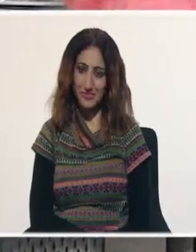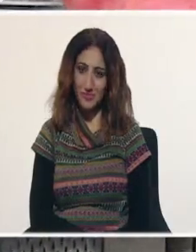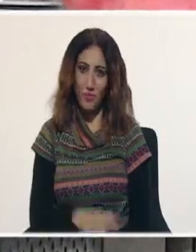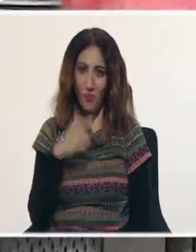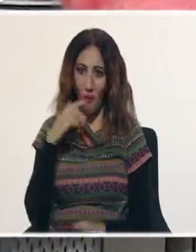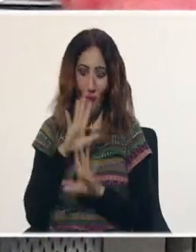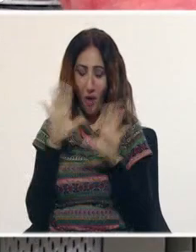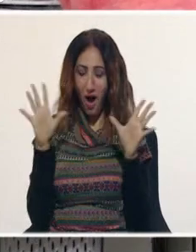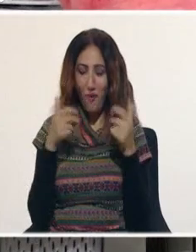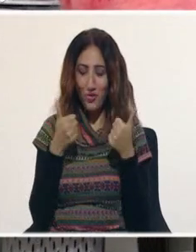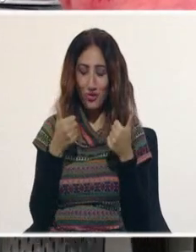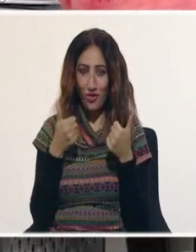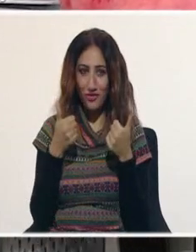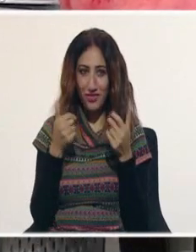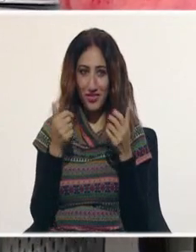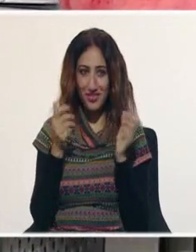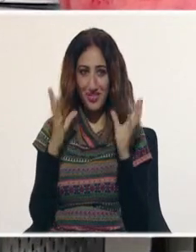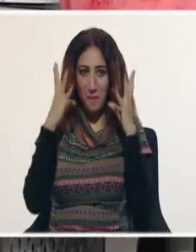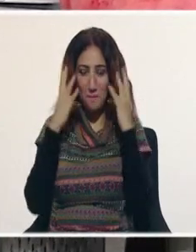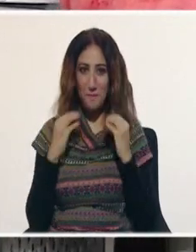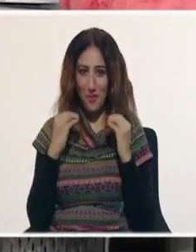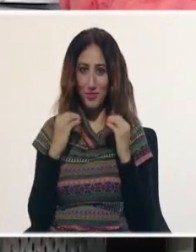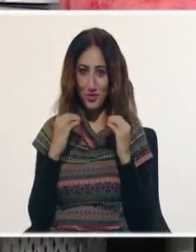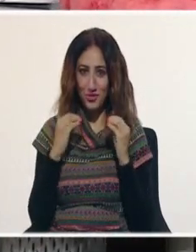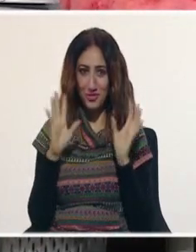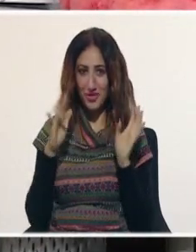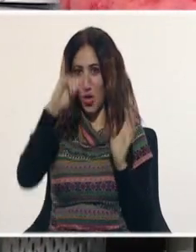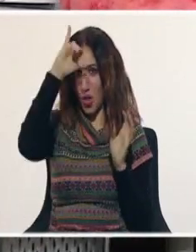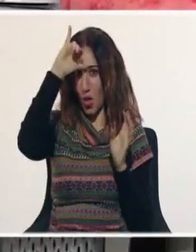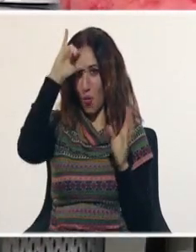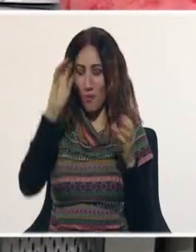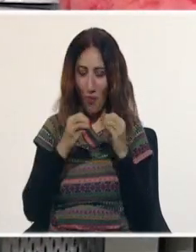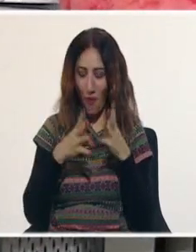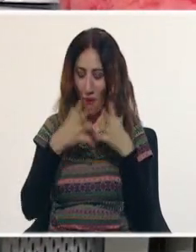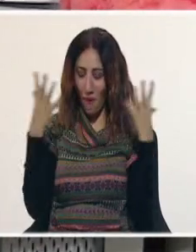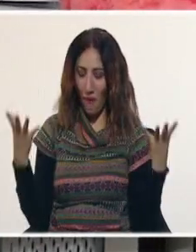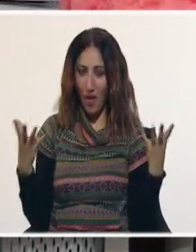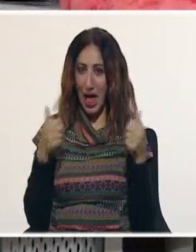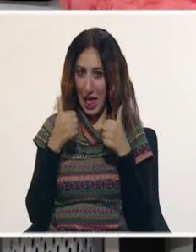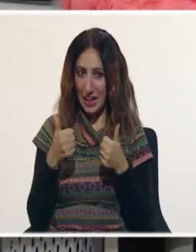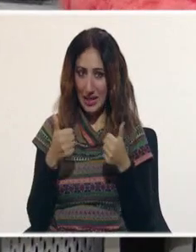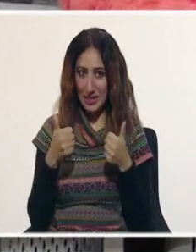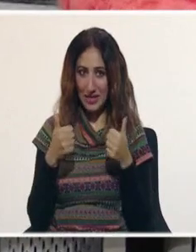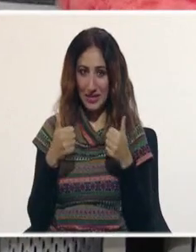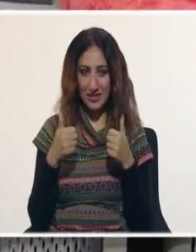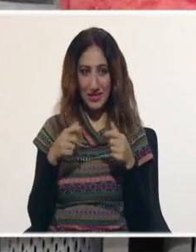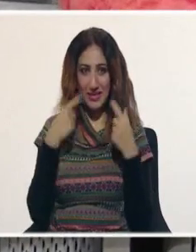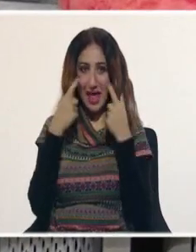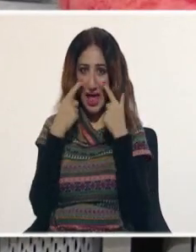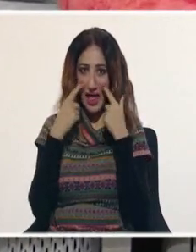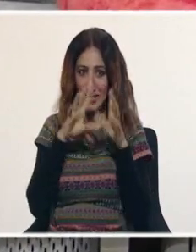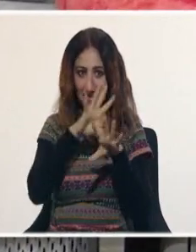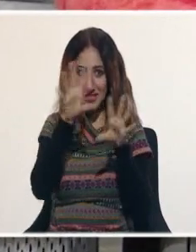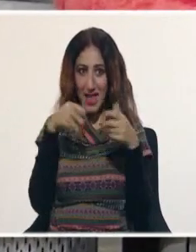واو، مفيش امتع من العلوم في شارع العلوم. شارع العلوم مبادرة قايمة علشان تخلي العلوم